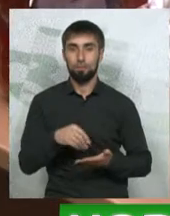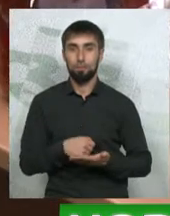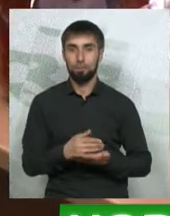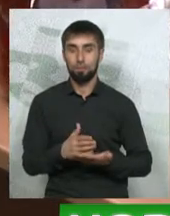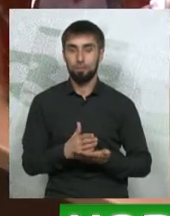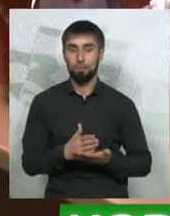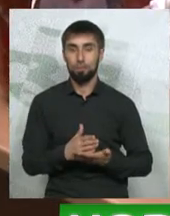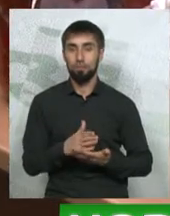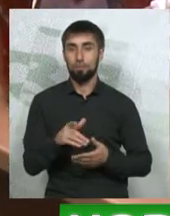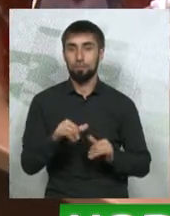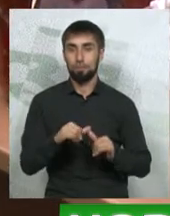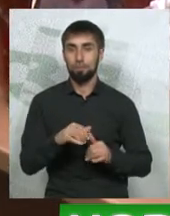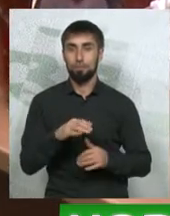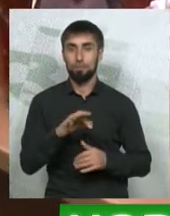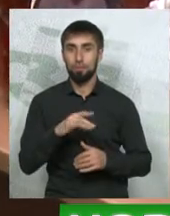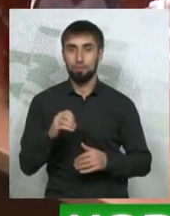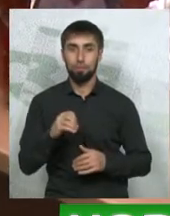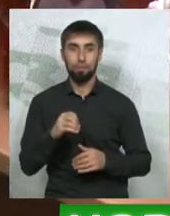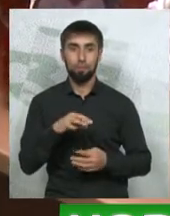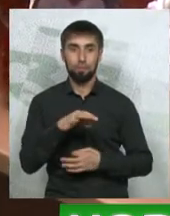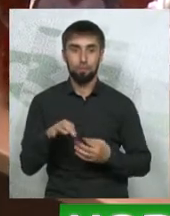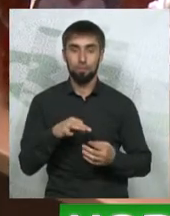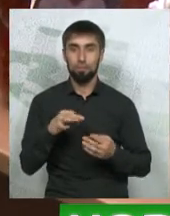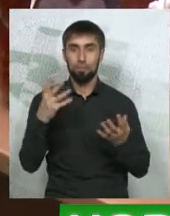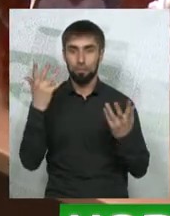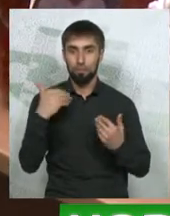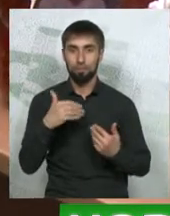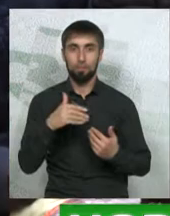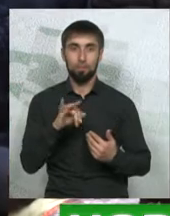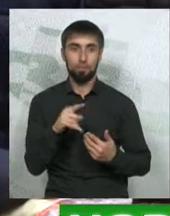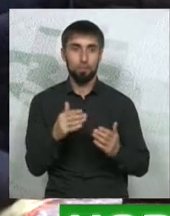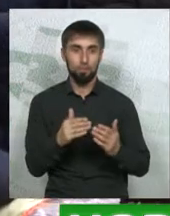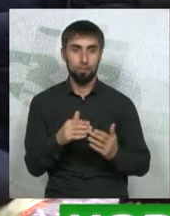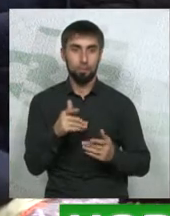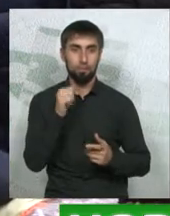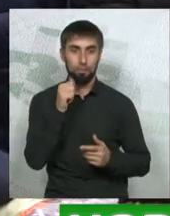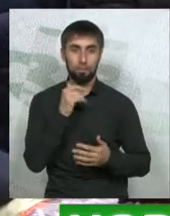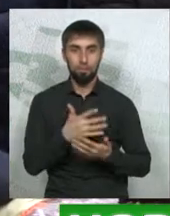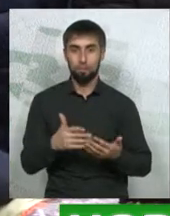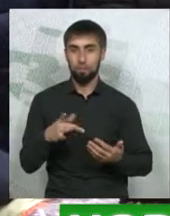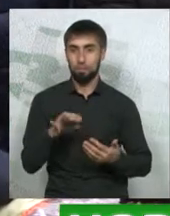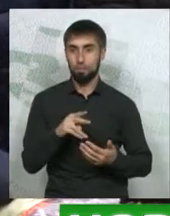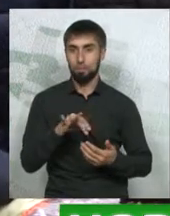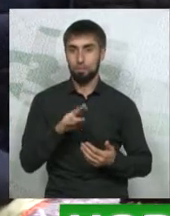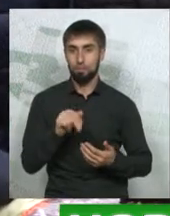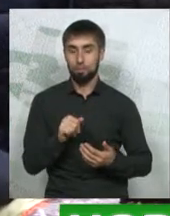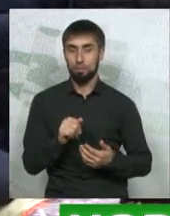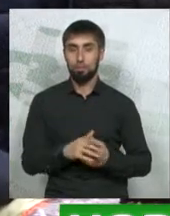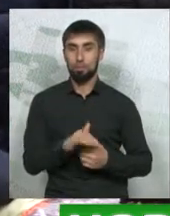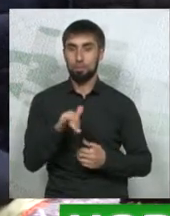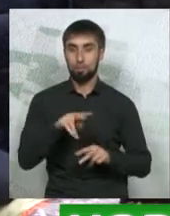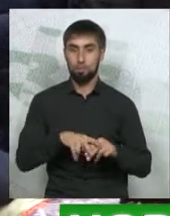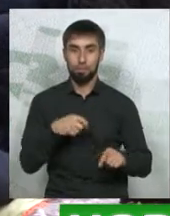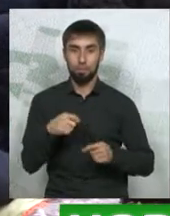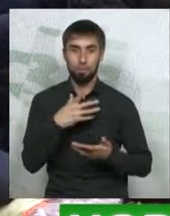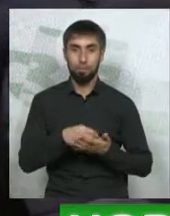На столах соленья, варенье, фрукты из домашних огородов, овощи, орехи, абсолютно разного рода выпечка. У здешних продавцов